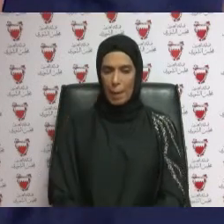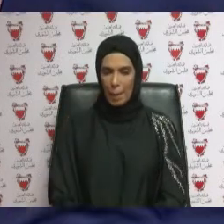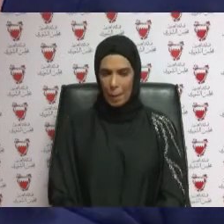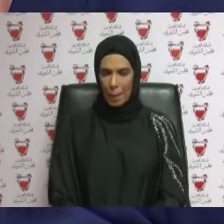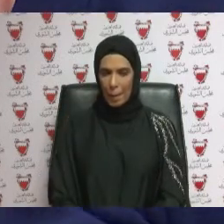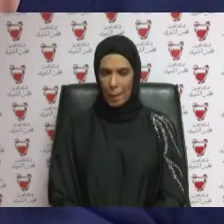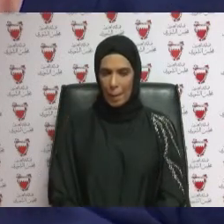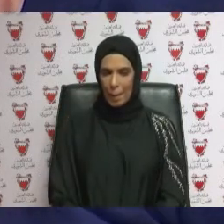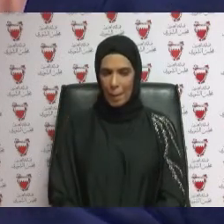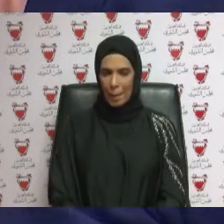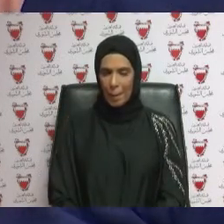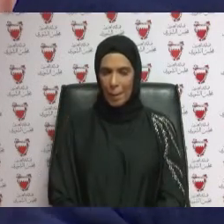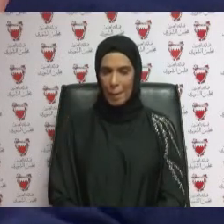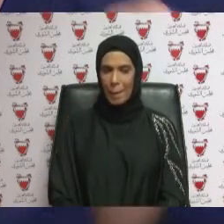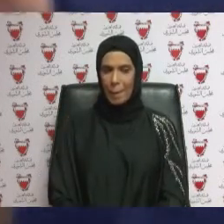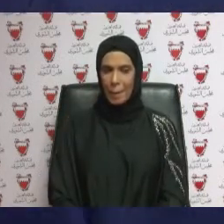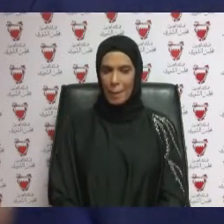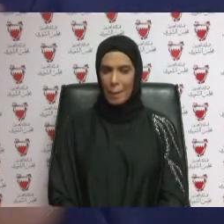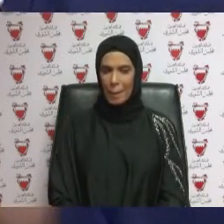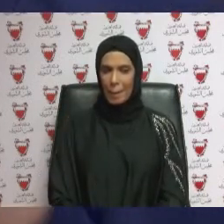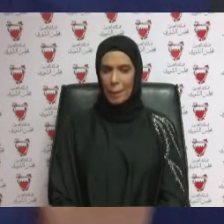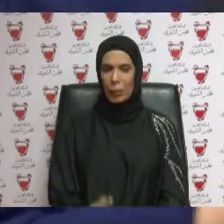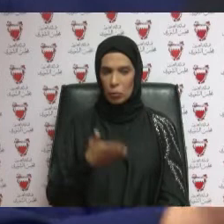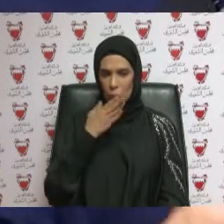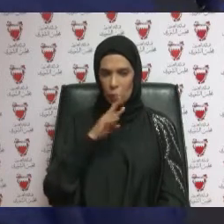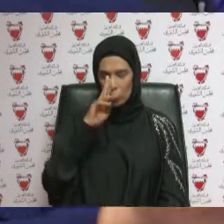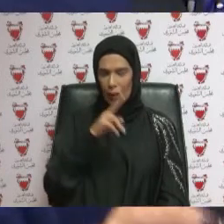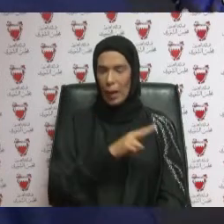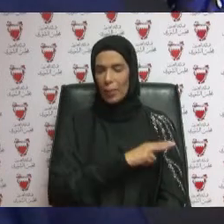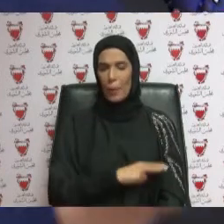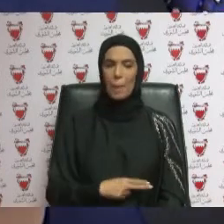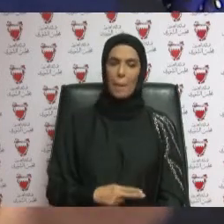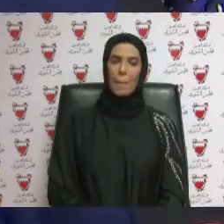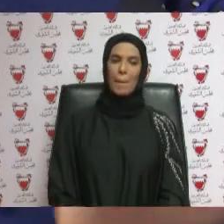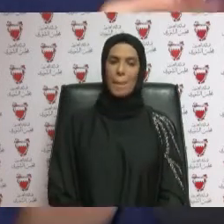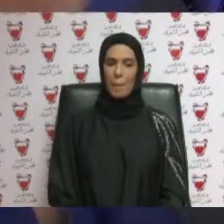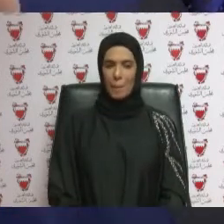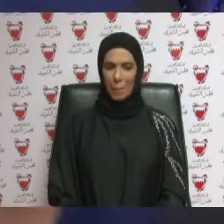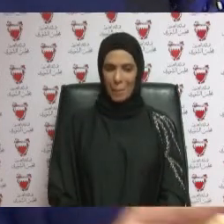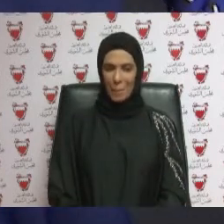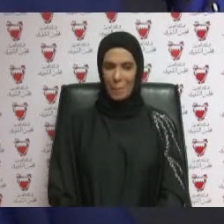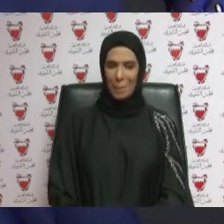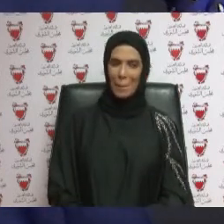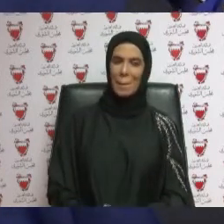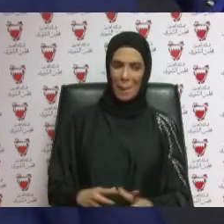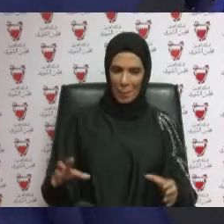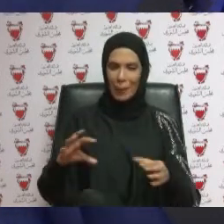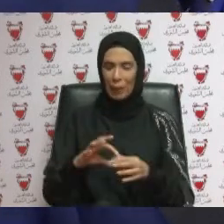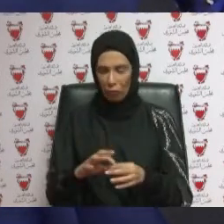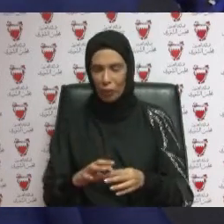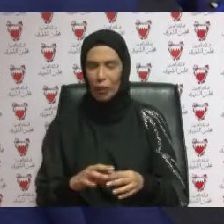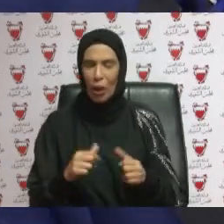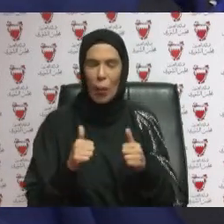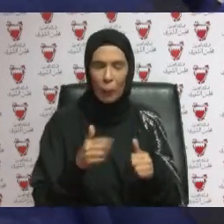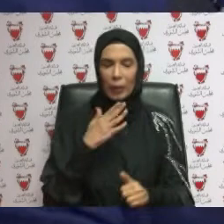منه يتم دعم لهذا الاقتراح لأن الحمد لله الأعضاء يعني كلهم يعني سيماهم أنهم متفقين عليه،